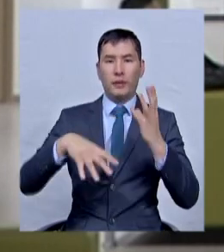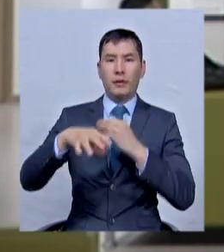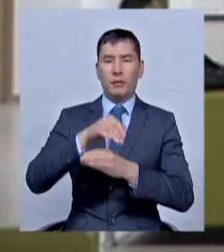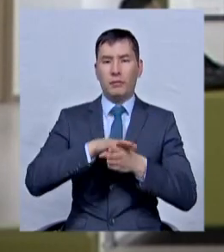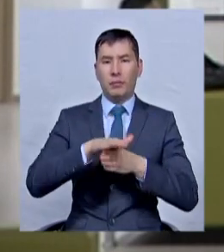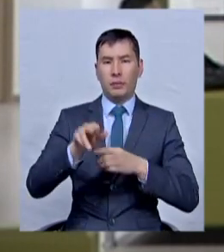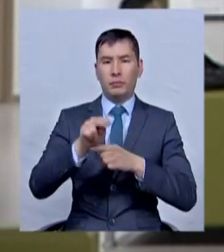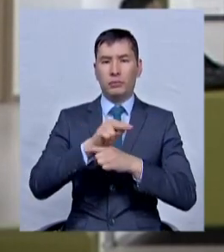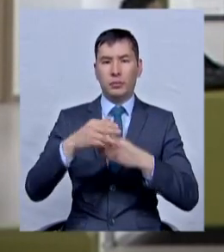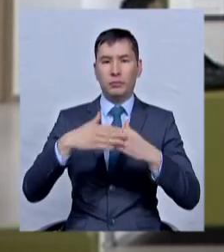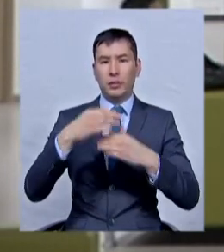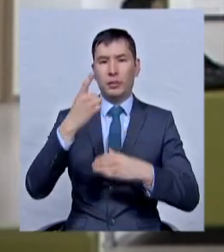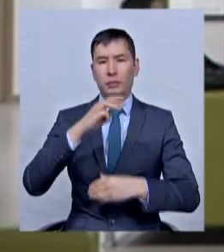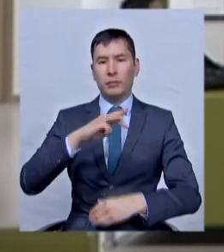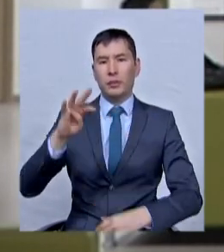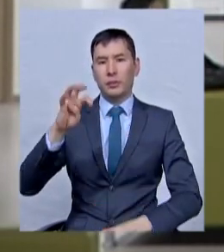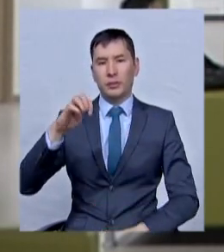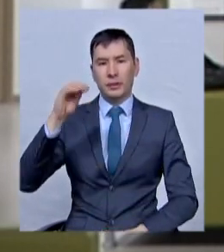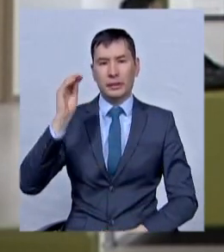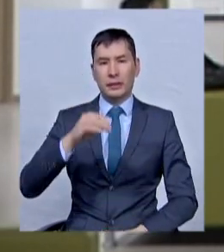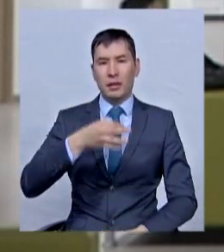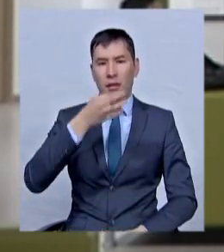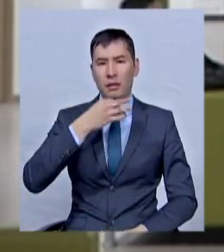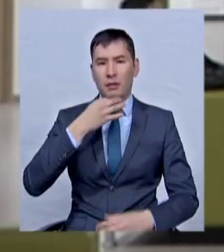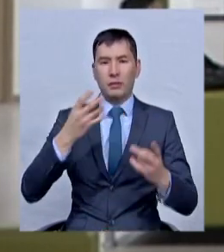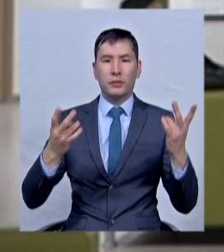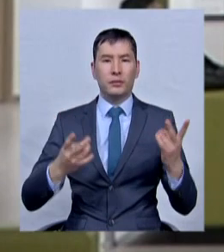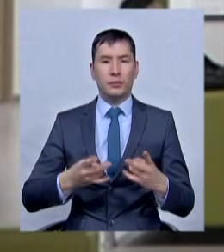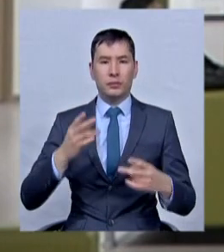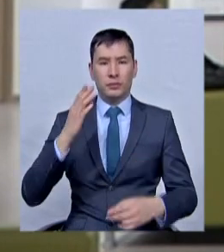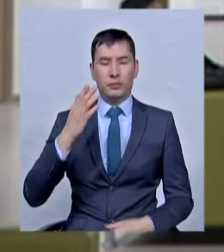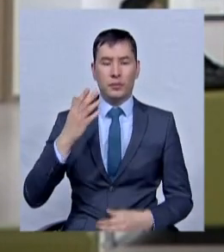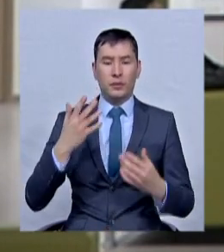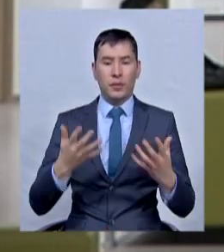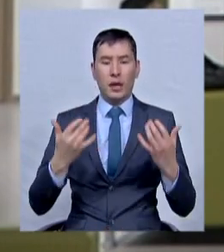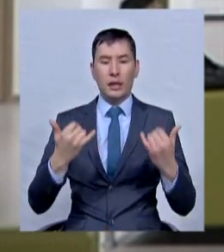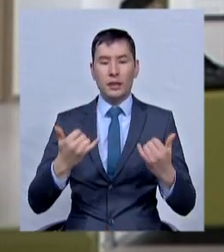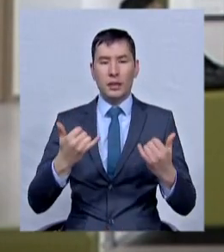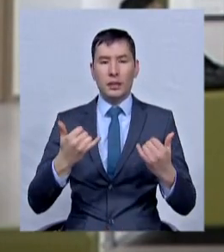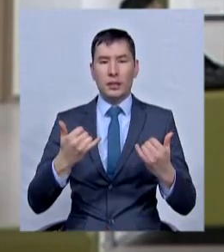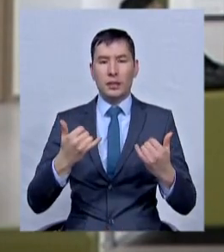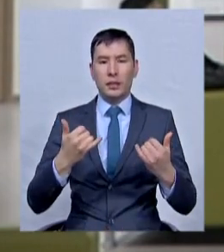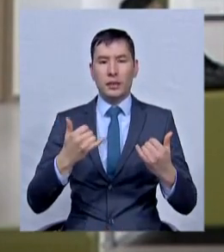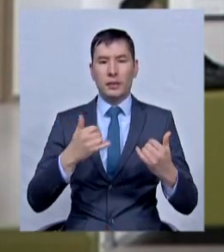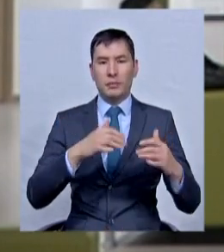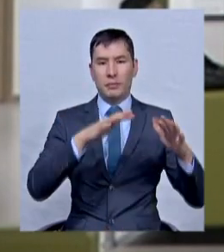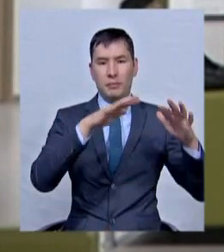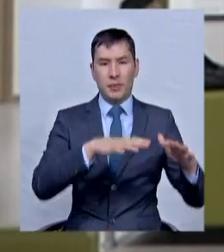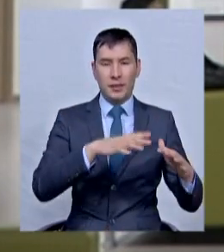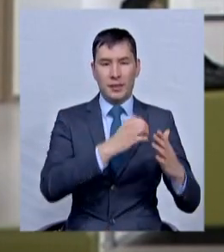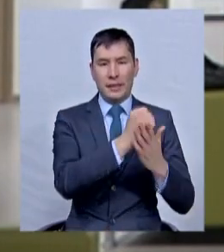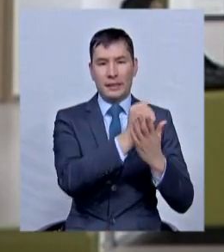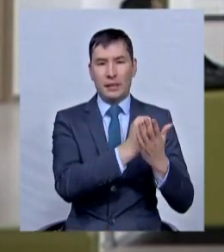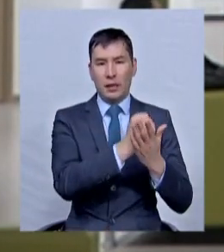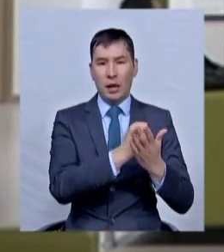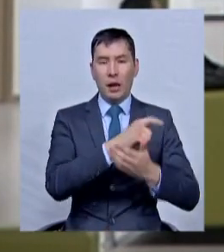үшін 1 миллион 444 мың дәрі-дәрмек қажет болып тұр. Бірақ қазіргі кезде осы Алматы қаласының